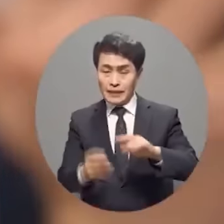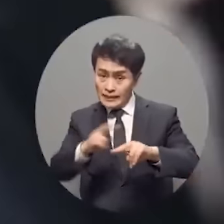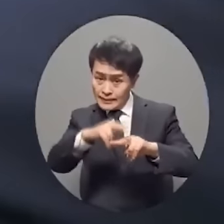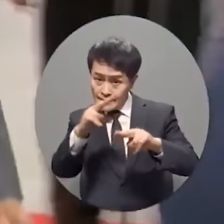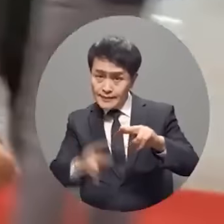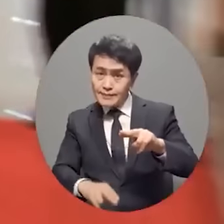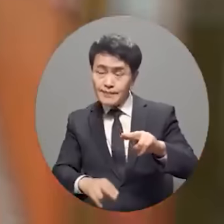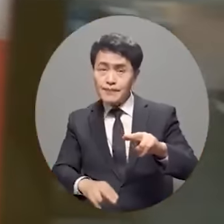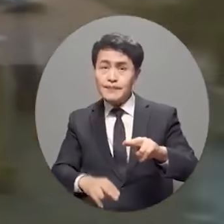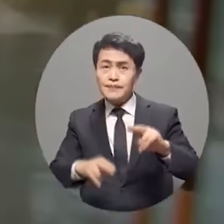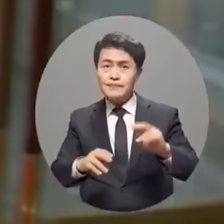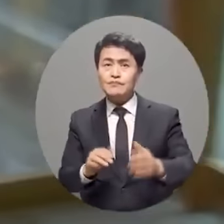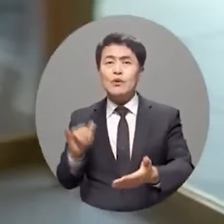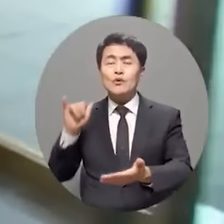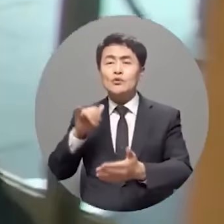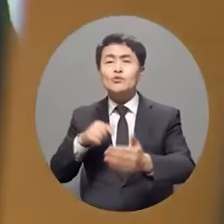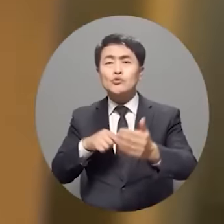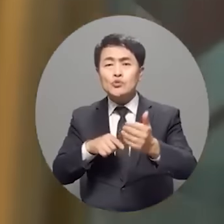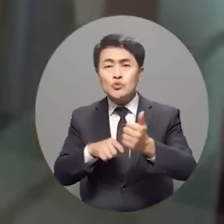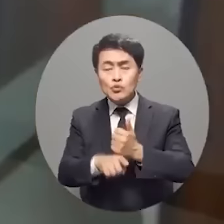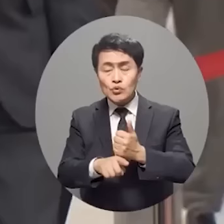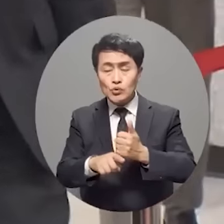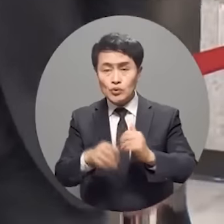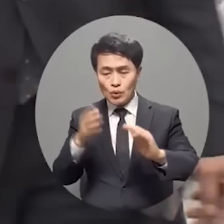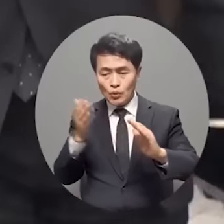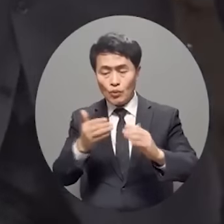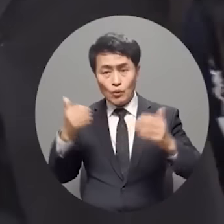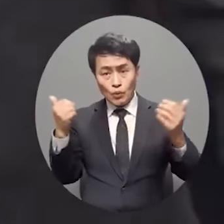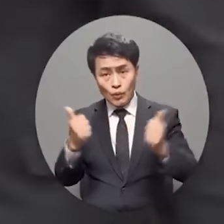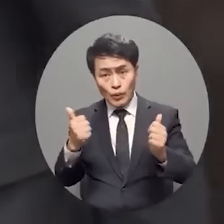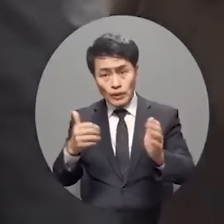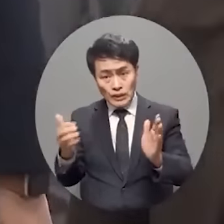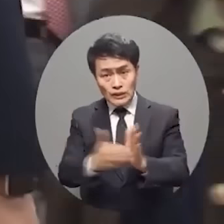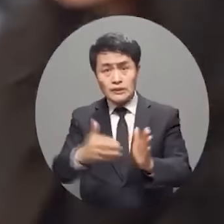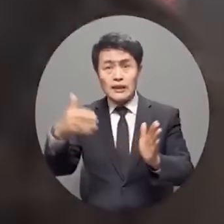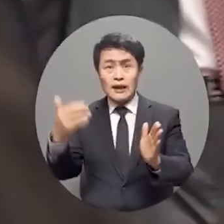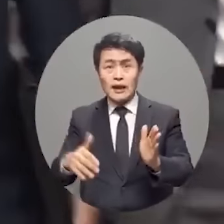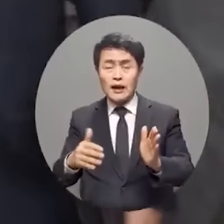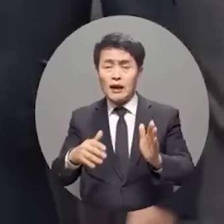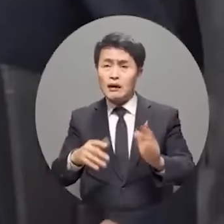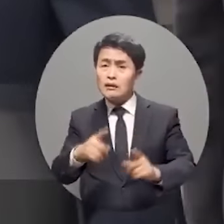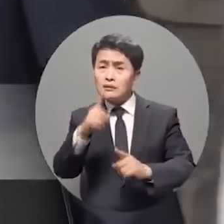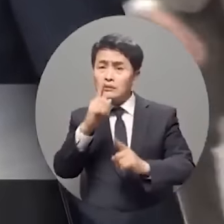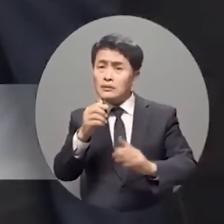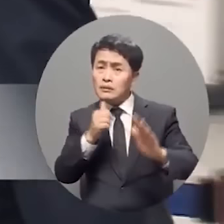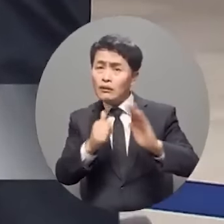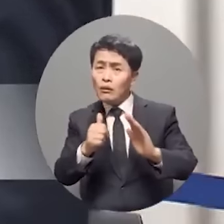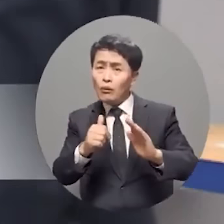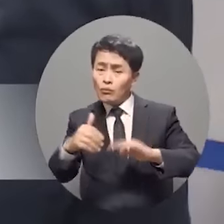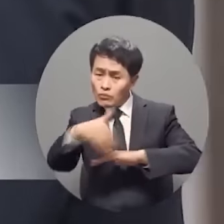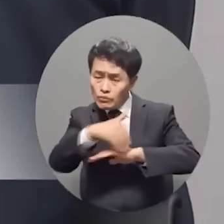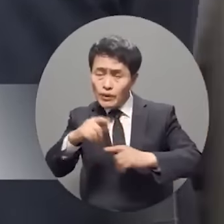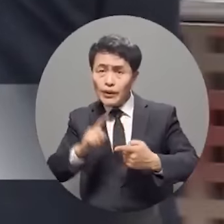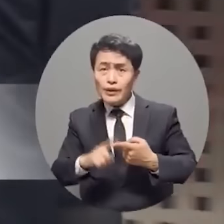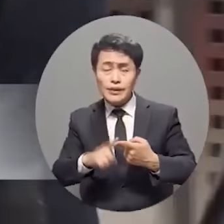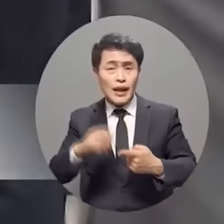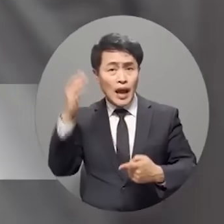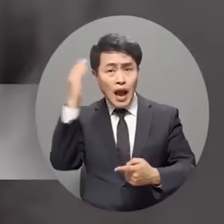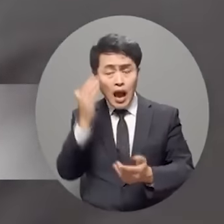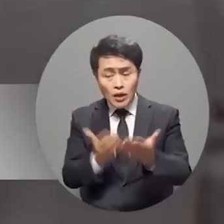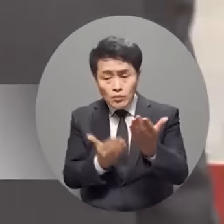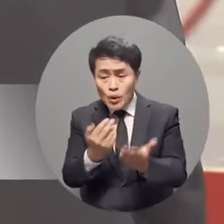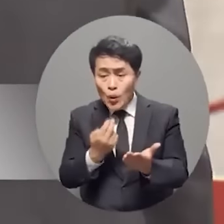표명 귀국 이유라던가 NG 회의는 아직 끝나지도 않았는데 이대사는 오늘 예정됐던 한국 무역